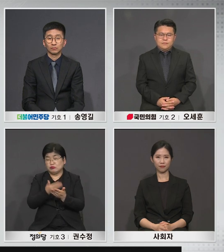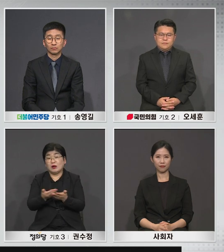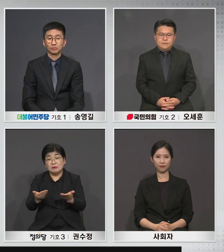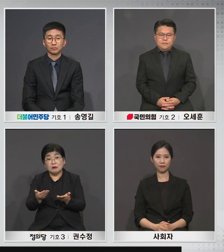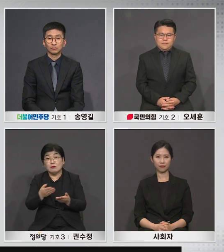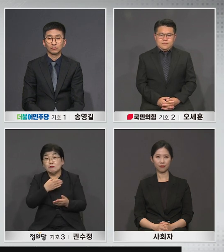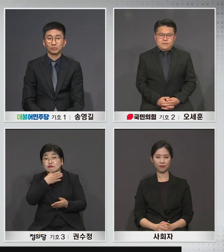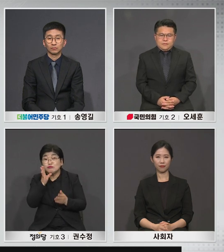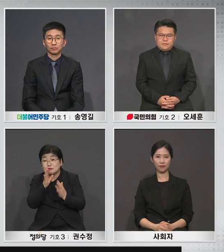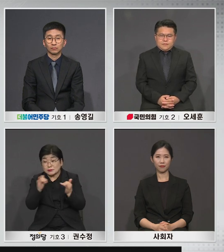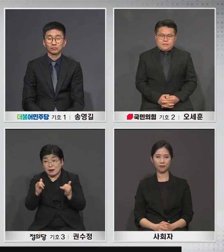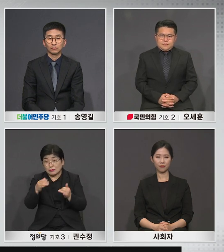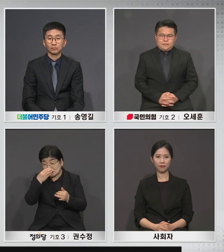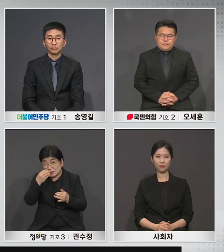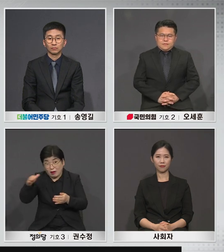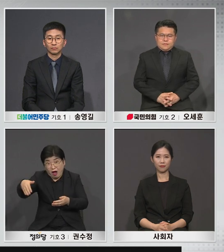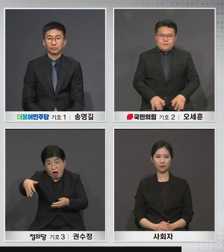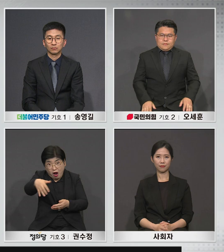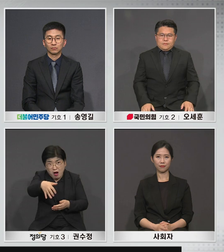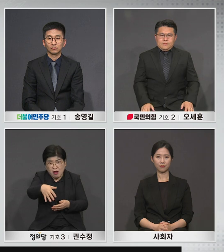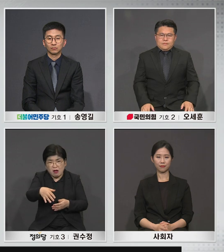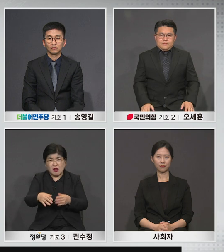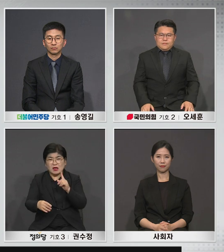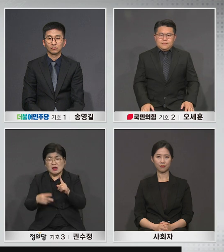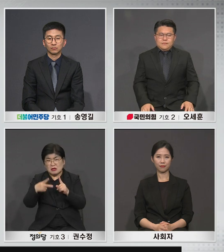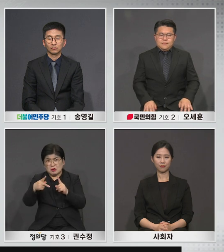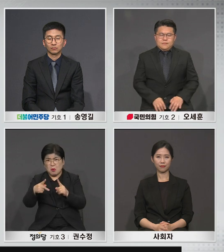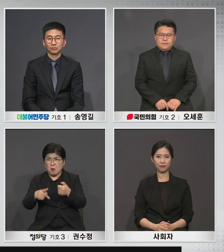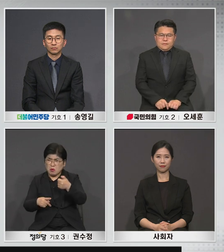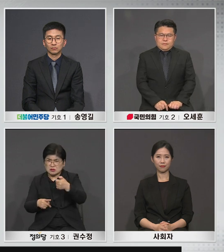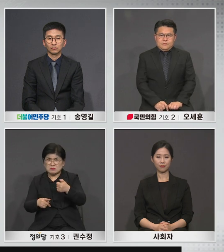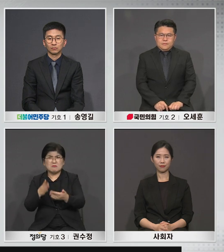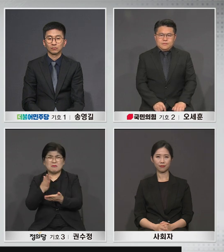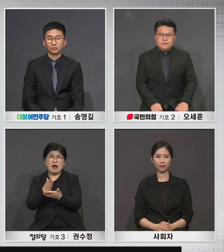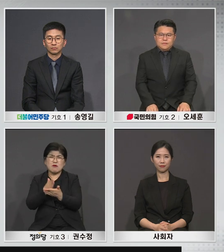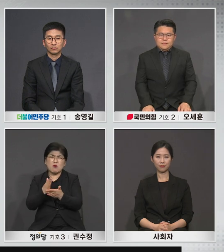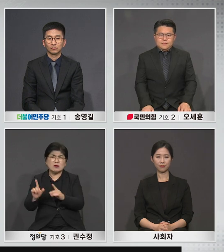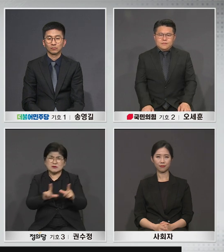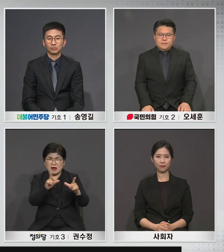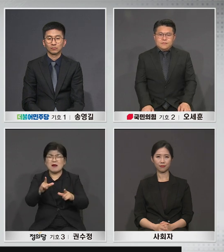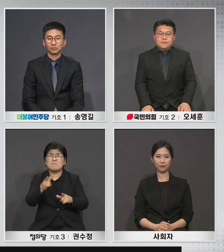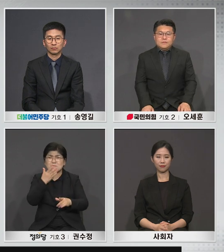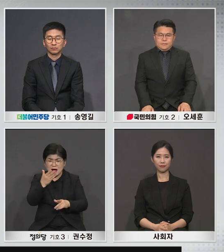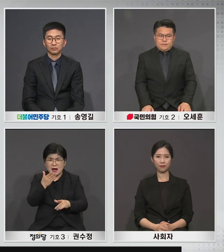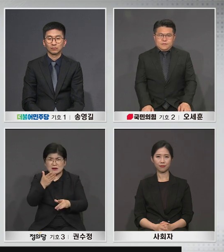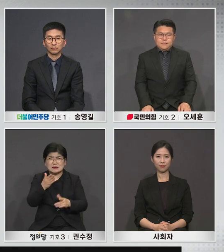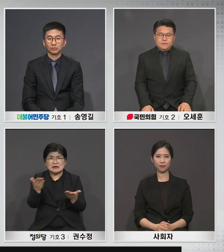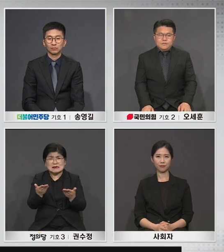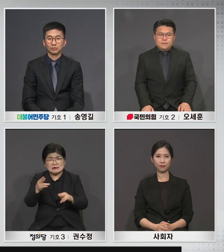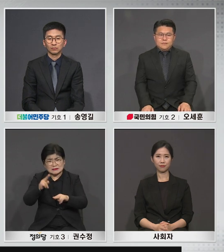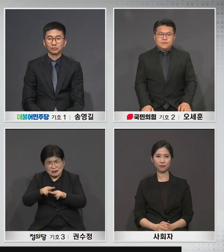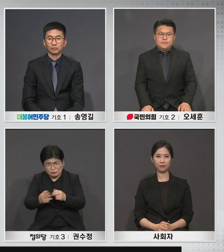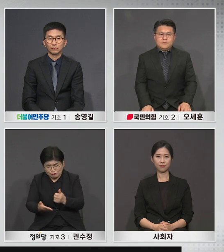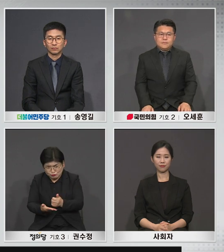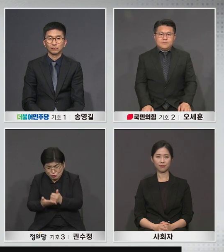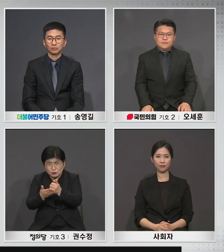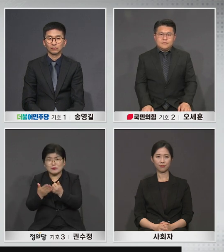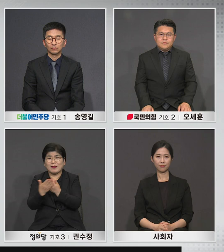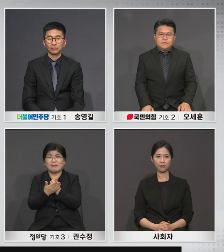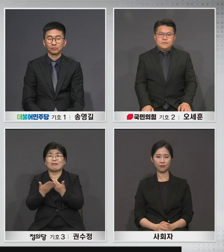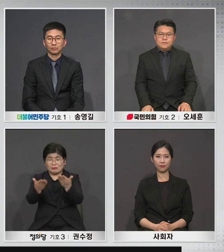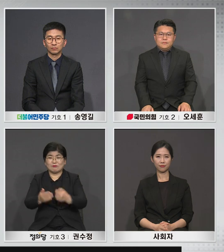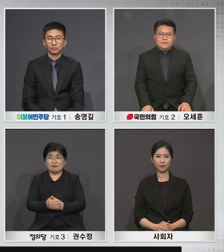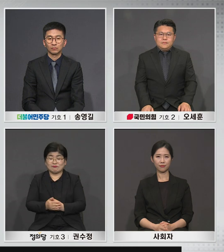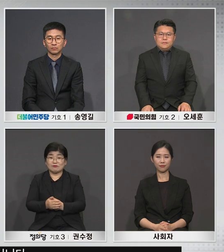이분들께도 킬로그램당 50원의 저임금이 아니라 생활임금을 지급하는 일자리로서 존중하겠습니다. 기업이나 은행이